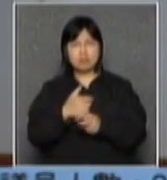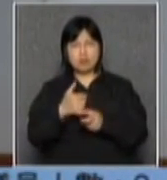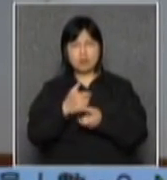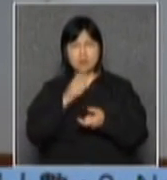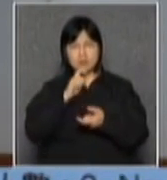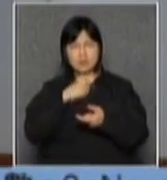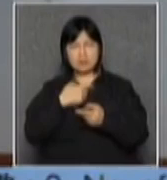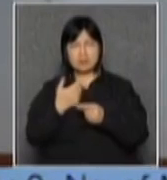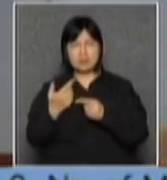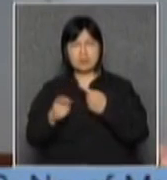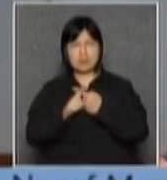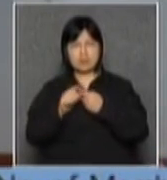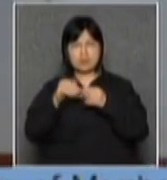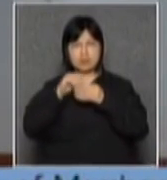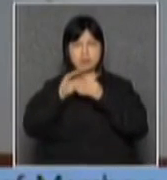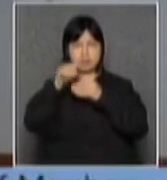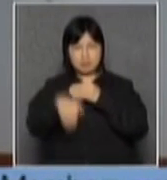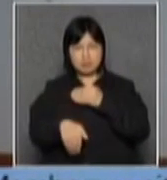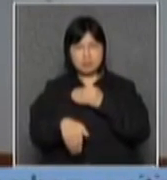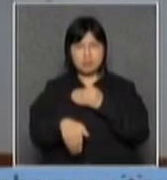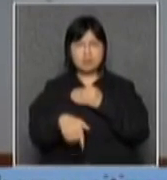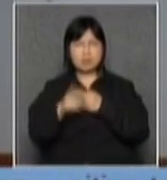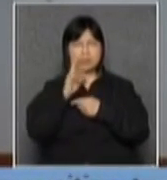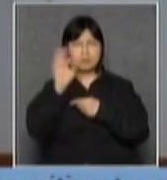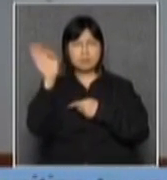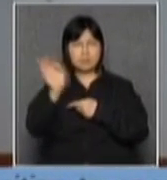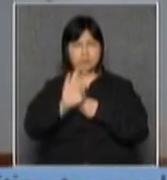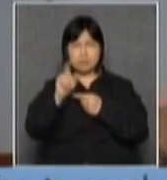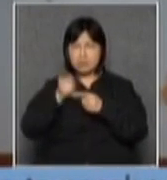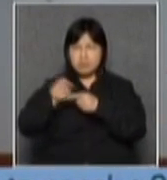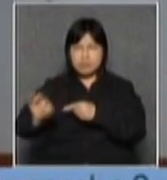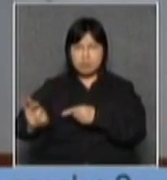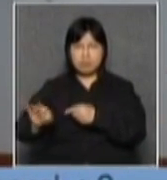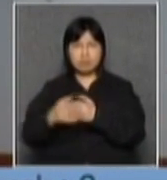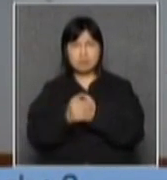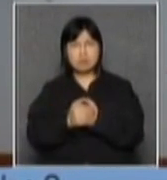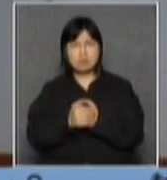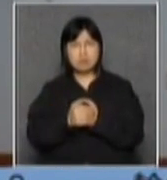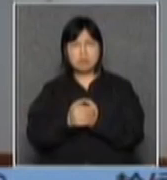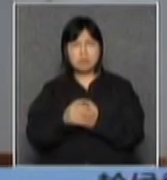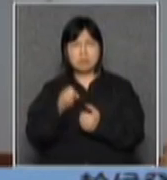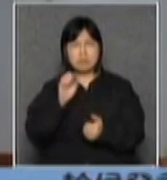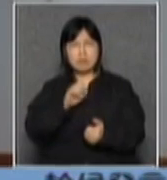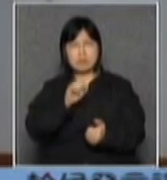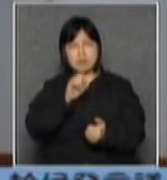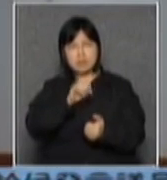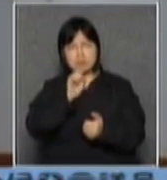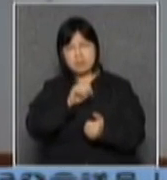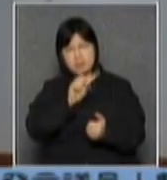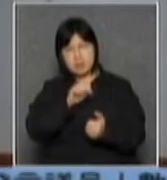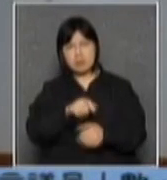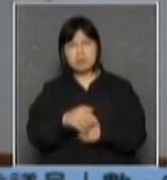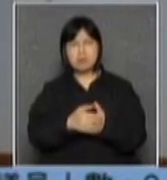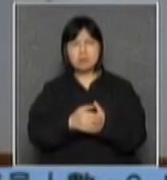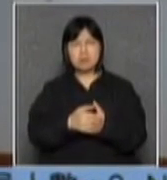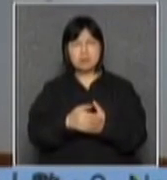呢樣嘢，又係子虛烏有嘅，係咪？而家你不停咁問爛佢，你喂阿